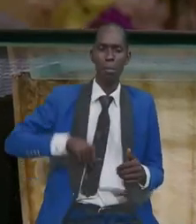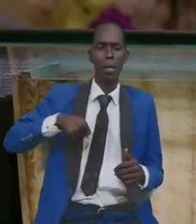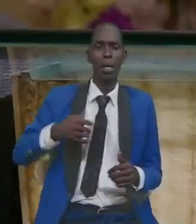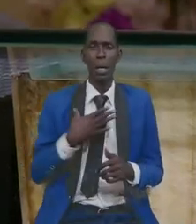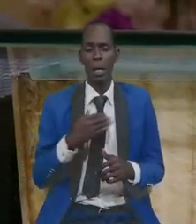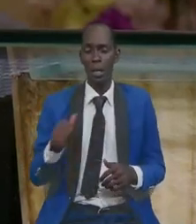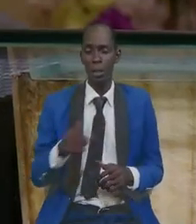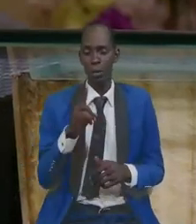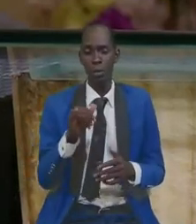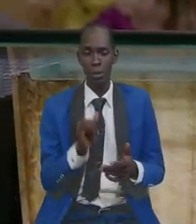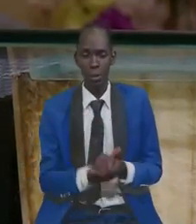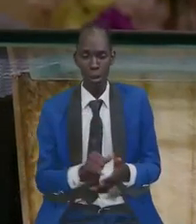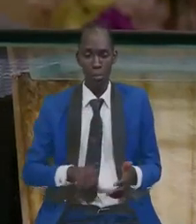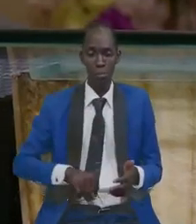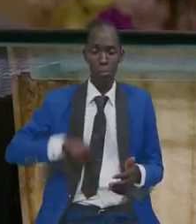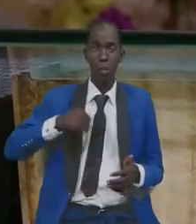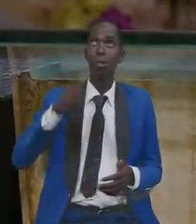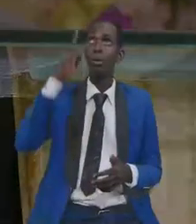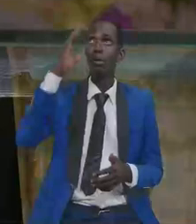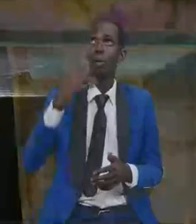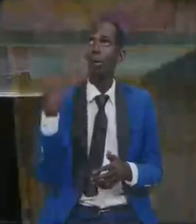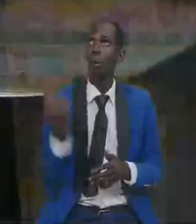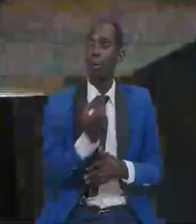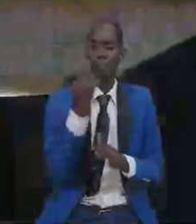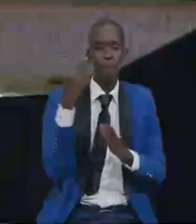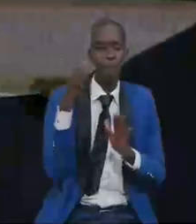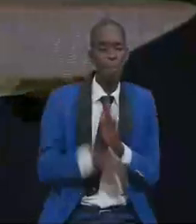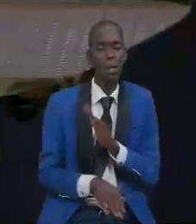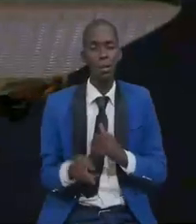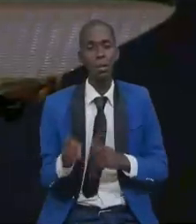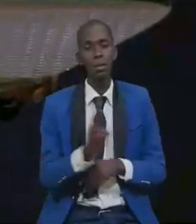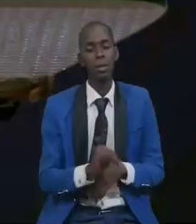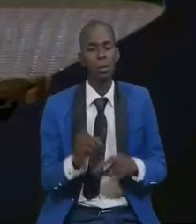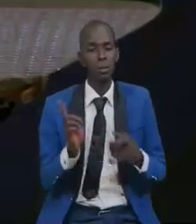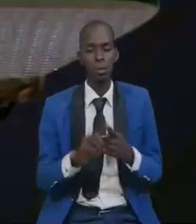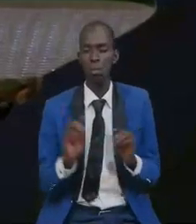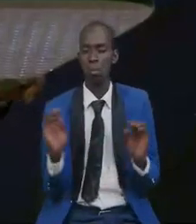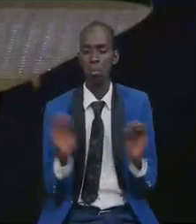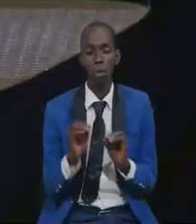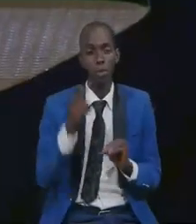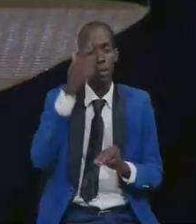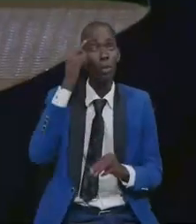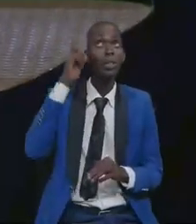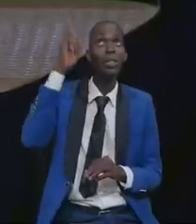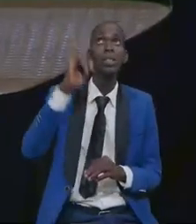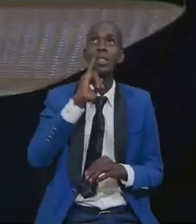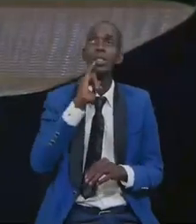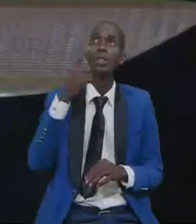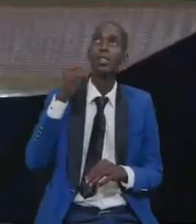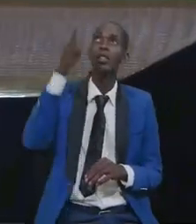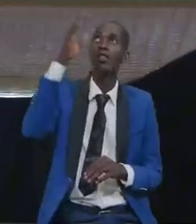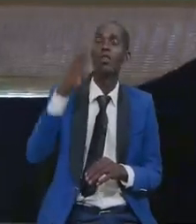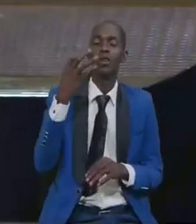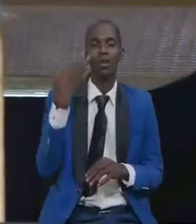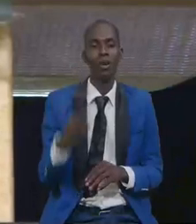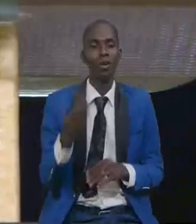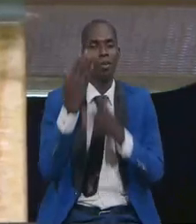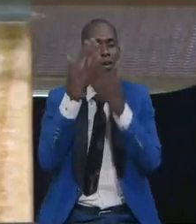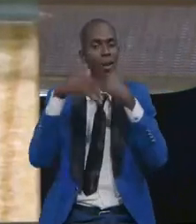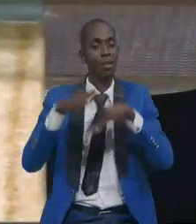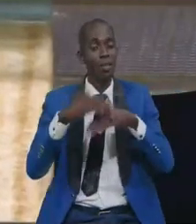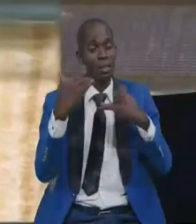Dieu est en mesure de les réduire à rien. Parce que c'est lui qui est le Dieu du ciel. Et c'est lui, maintenant, il est en train de donner